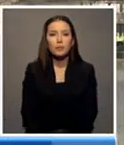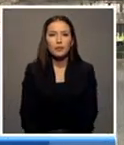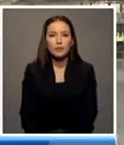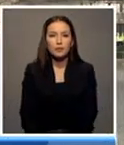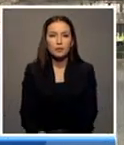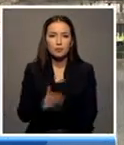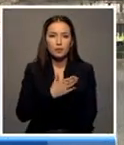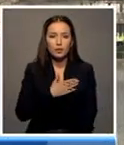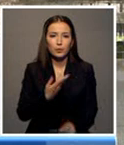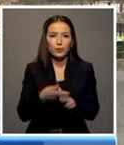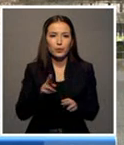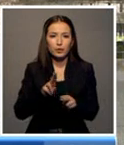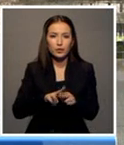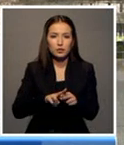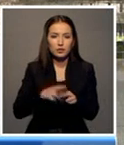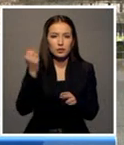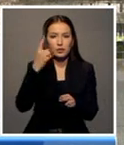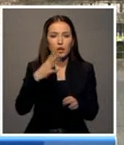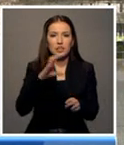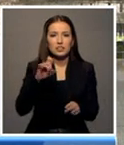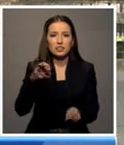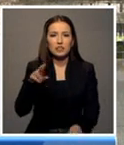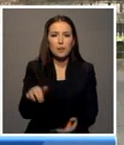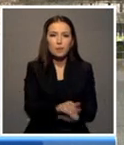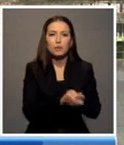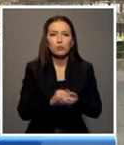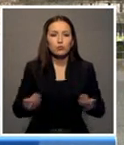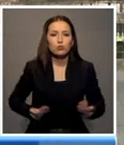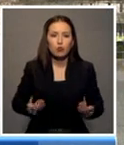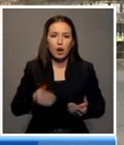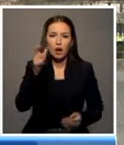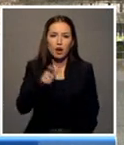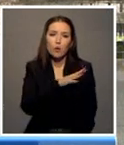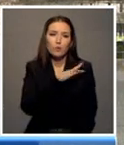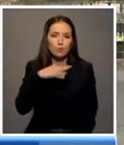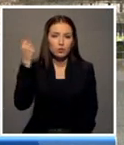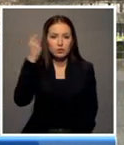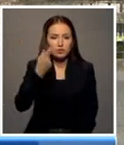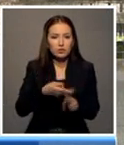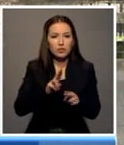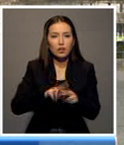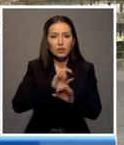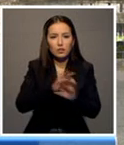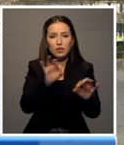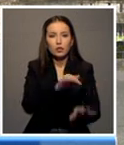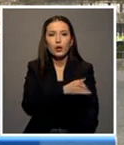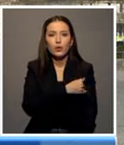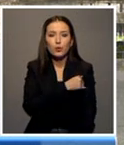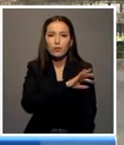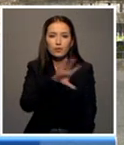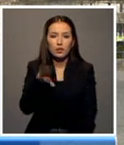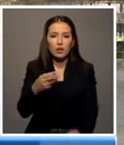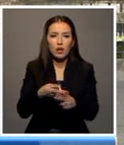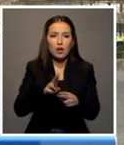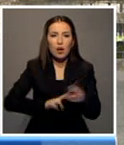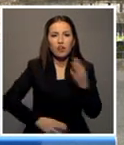Мен осы көрме арқылы Сирияда бейбіт тұрғындардың нысанаға айналғанын көрсеткім келді. Қаншама жастың өмірі қыршынан қиылып жатыр, мүгедектер көбейді.